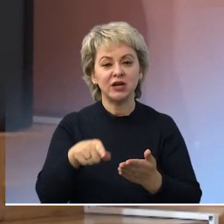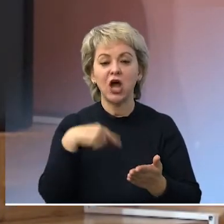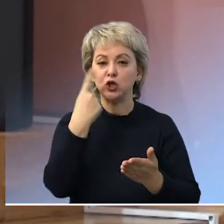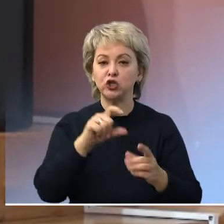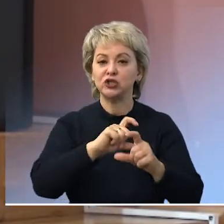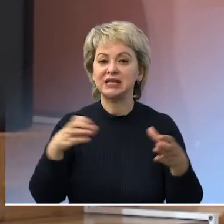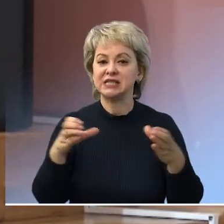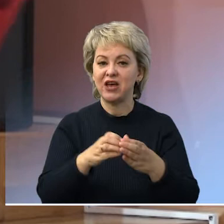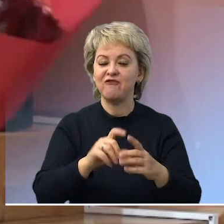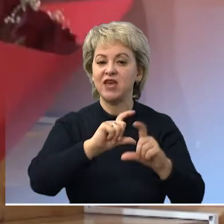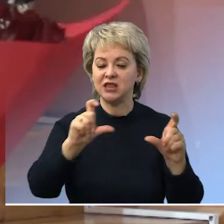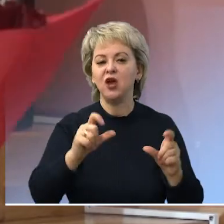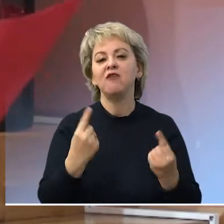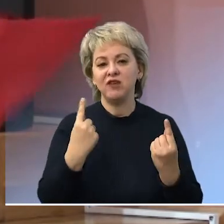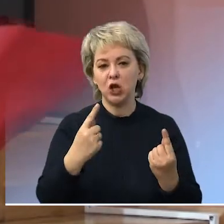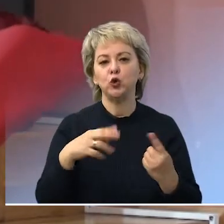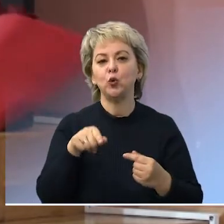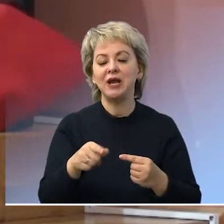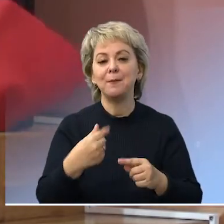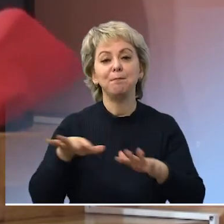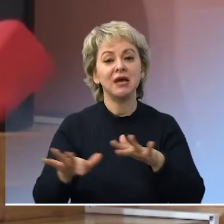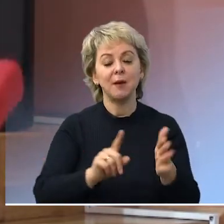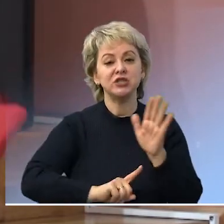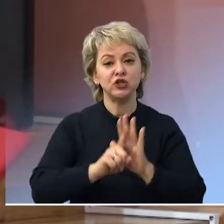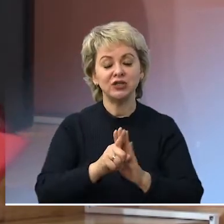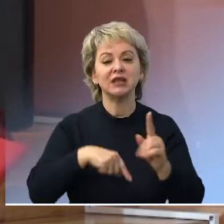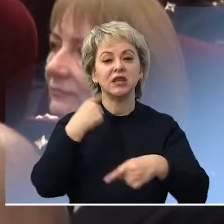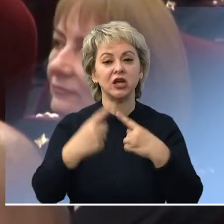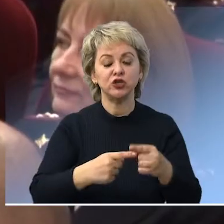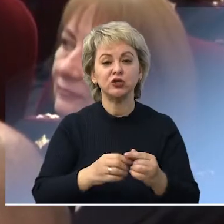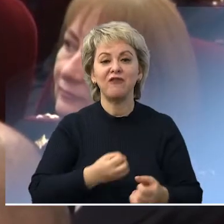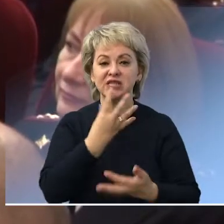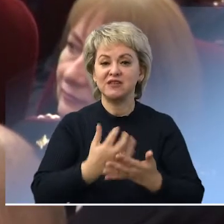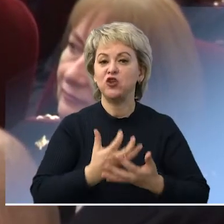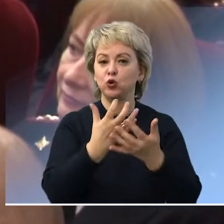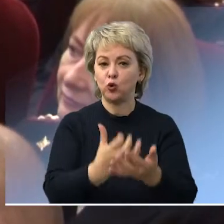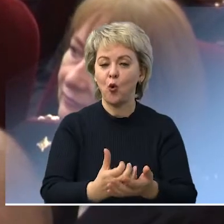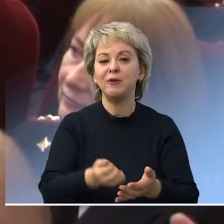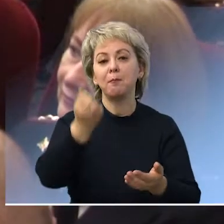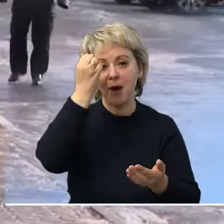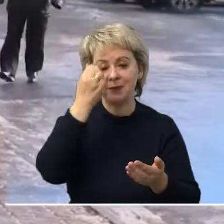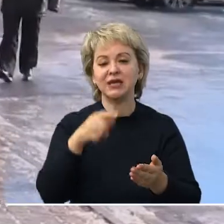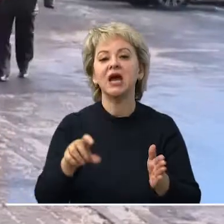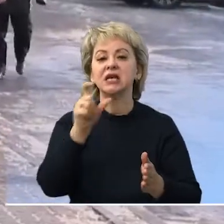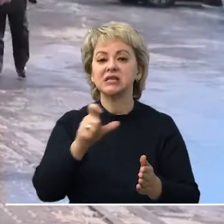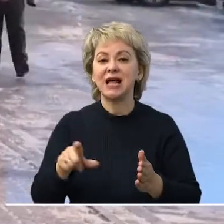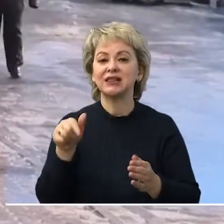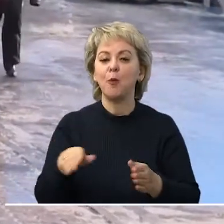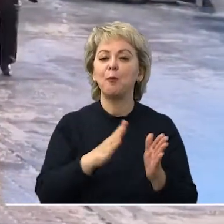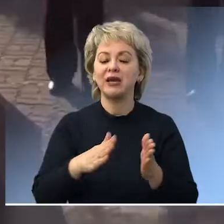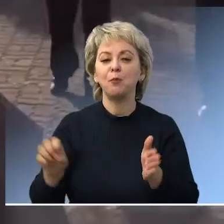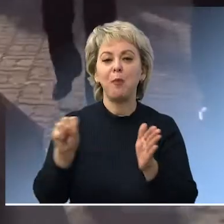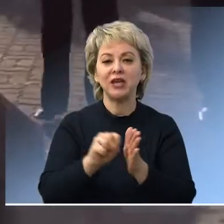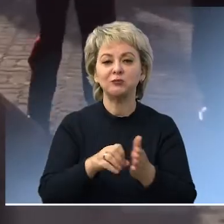и личный состав ведомства с великим юбилеем. Мероприятия начались с традиционного возложения цветов к мемориалу солдатам